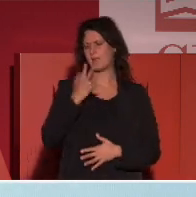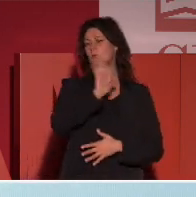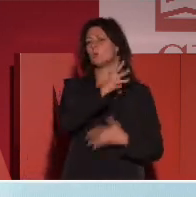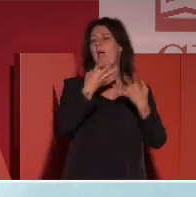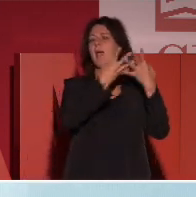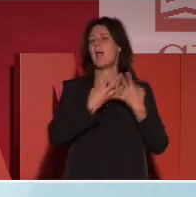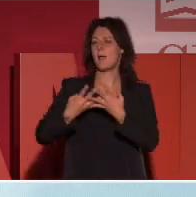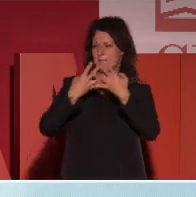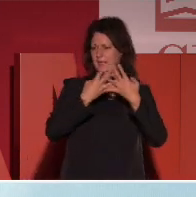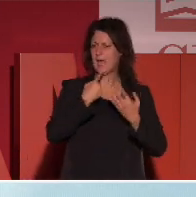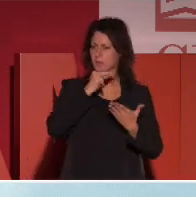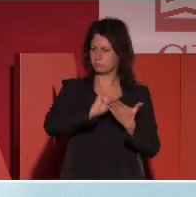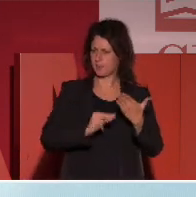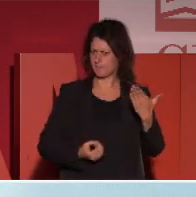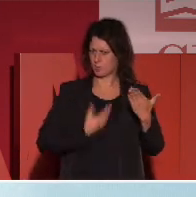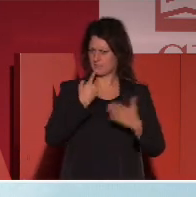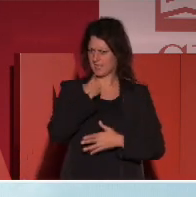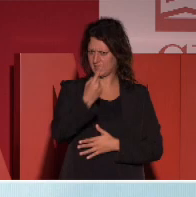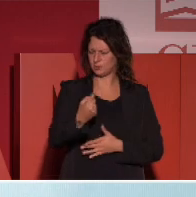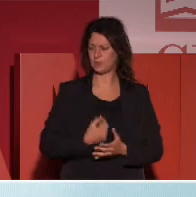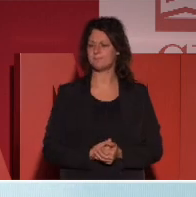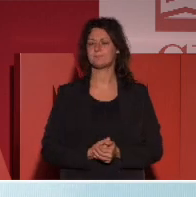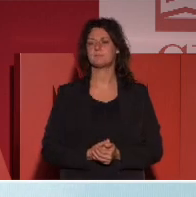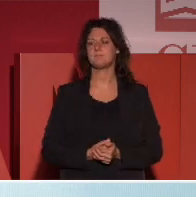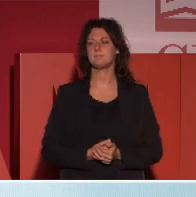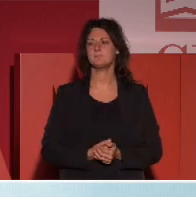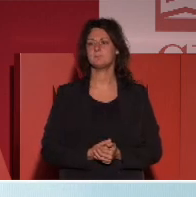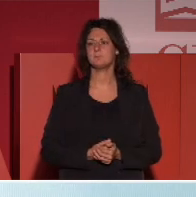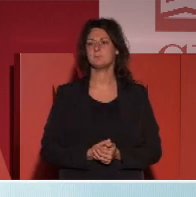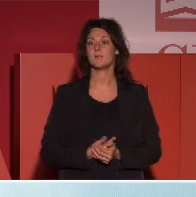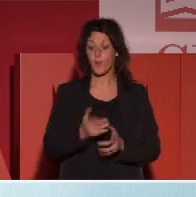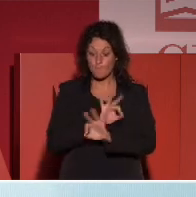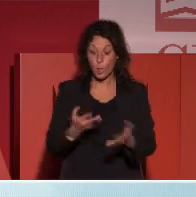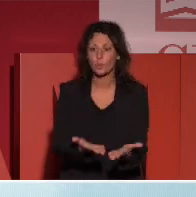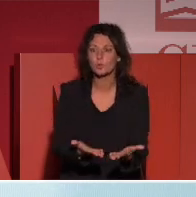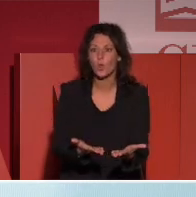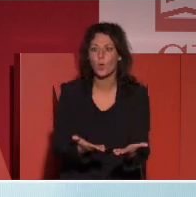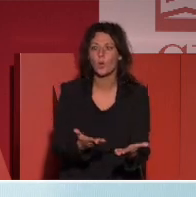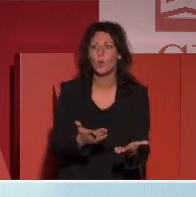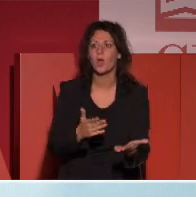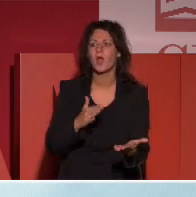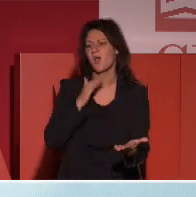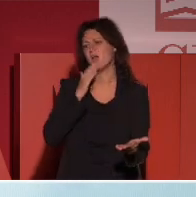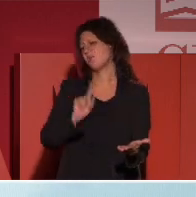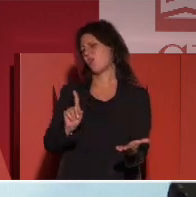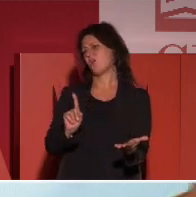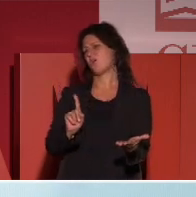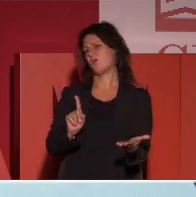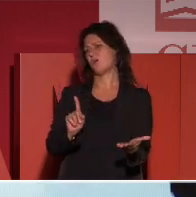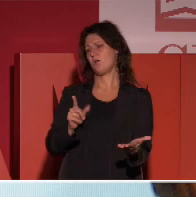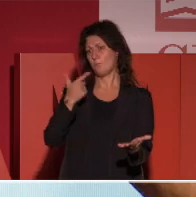che ha scritto non bisogna mai accontentarsi di quello che ha a portata di mano altrimenti a cosa servirebbe il cielo